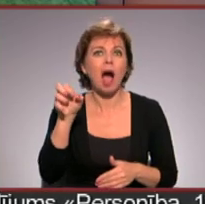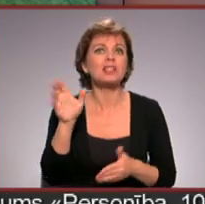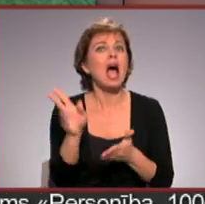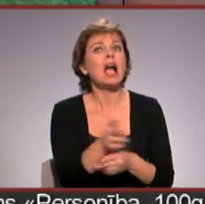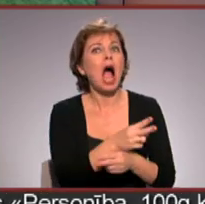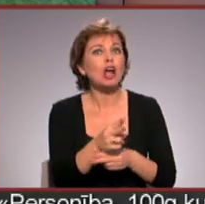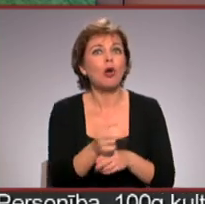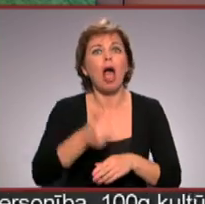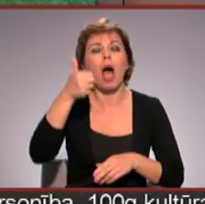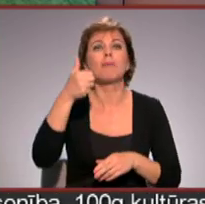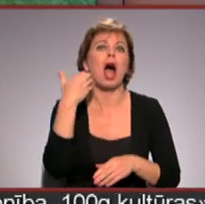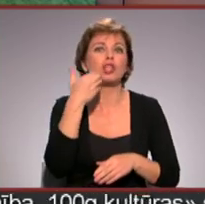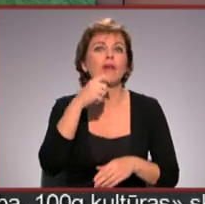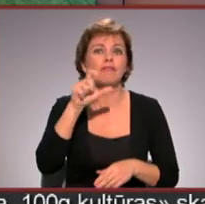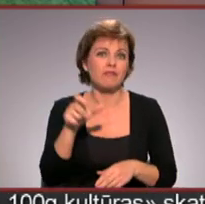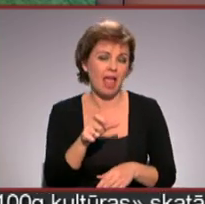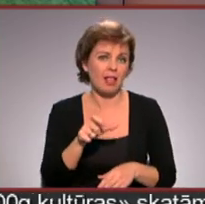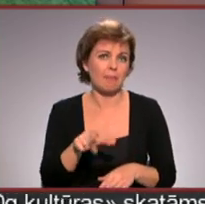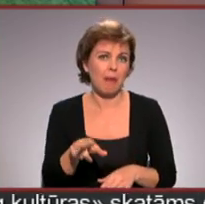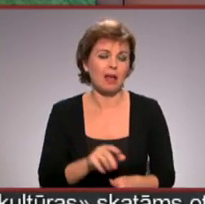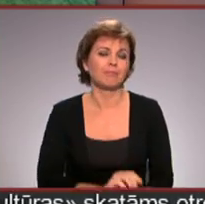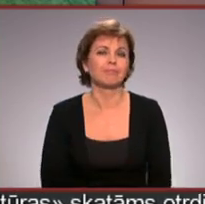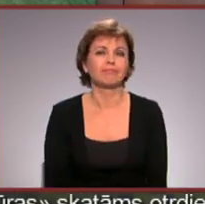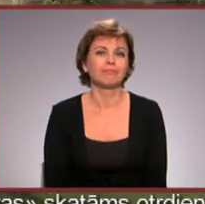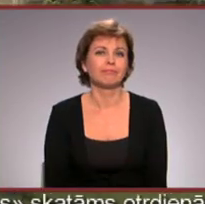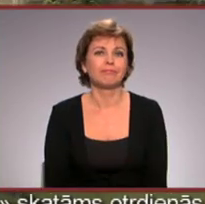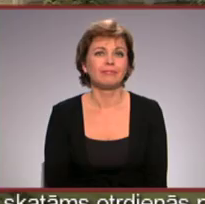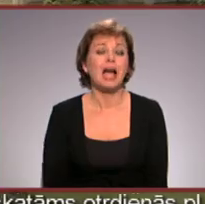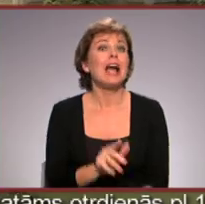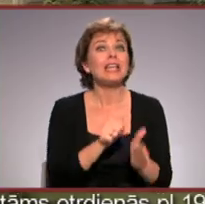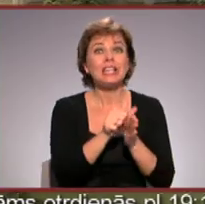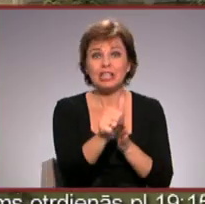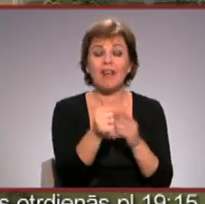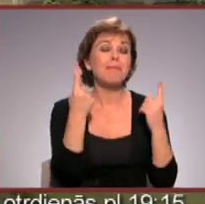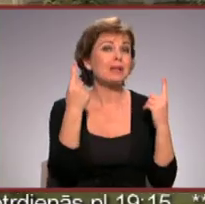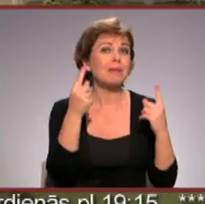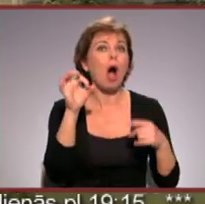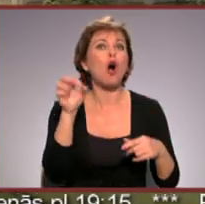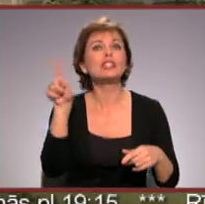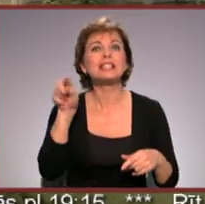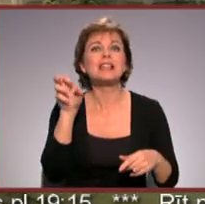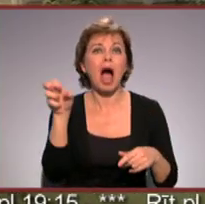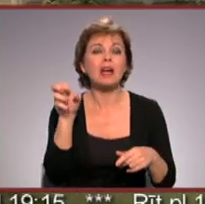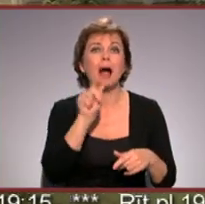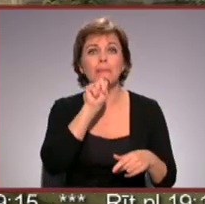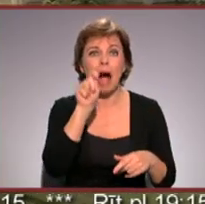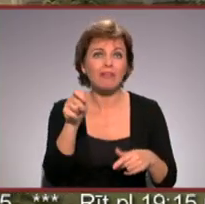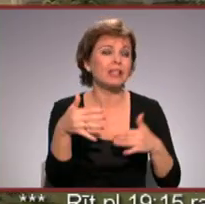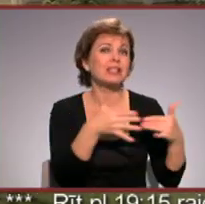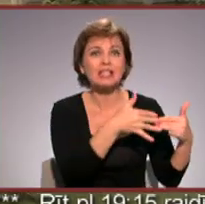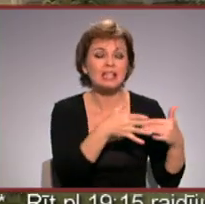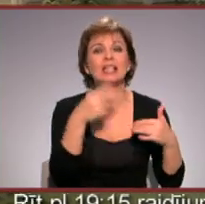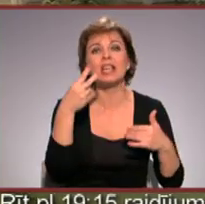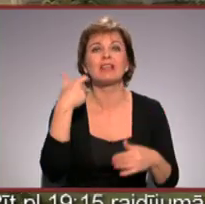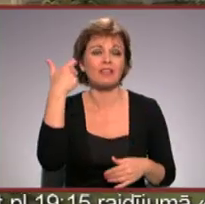un klāt šajā notikumā bija arī Liena Laviņa. Par izvirzīšanu prestižai Oskara kinobalvai no Latvijas šogad cīnās divas